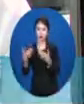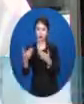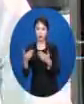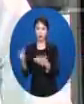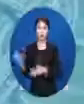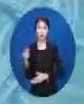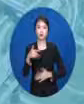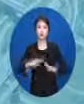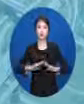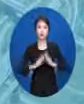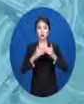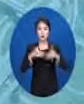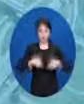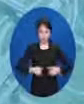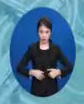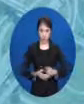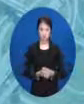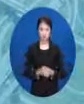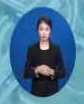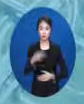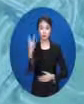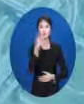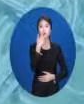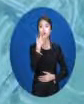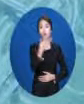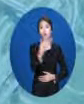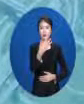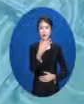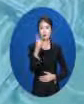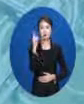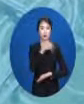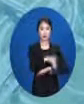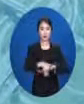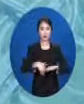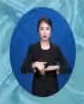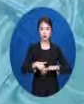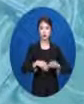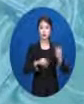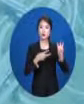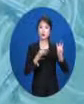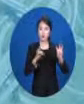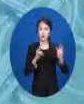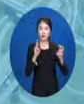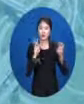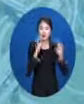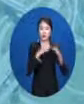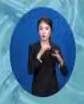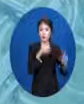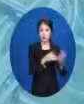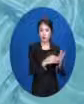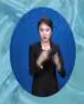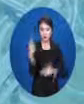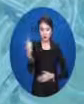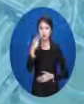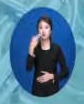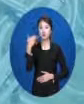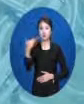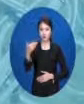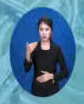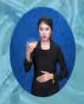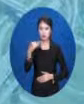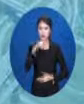필요합니다. 이 사업은 2008년 기획재정부 30대 선도사업 선정과 2009년 예비타당성